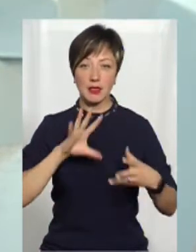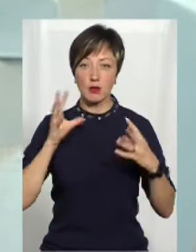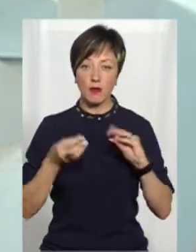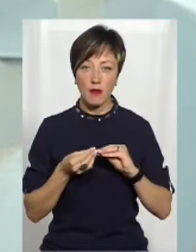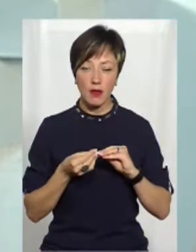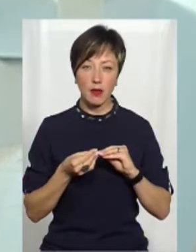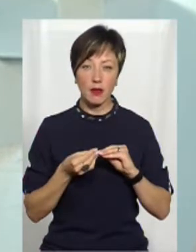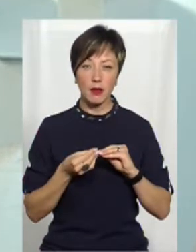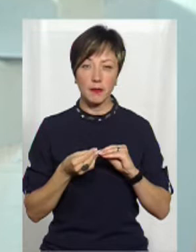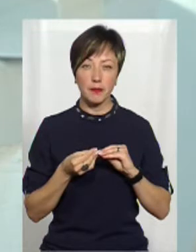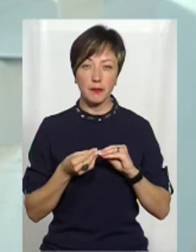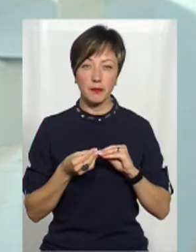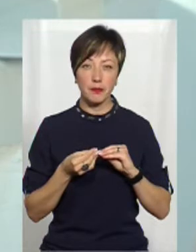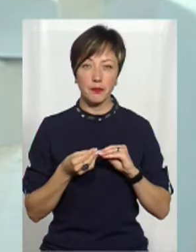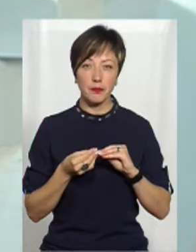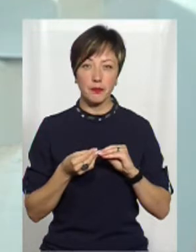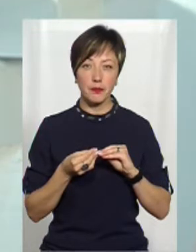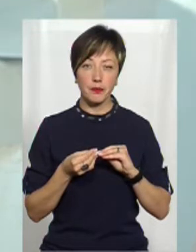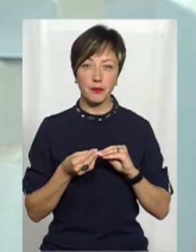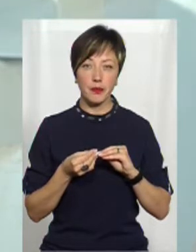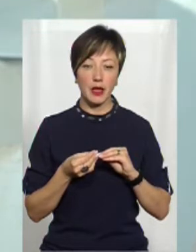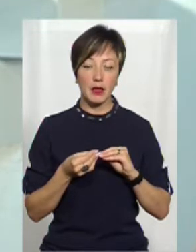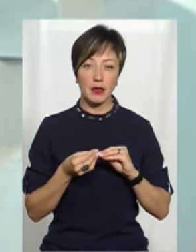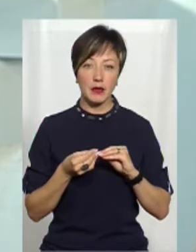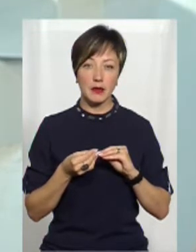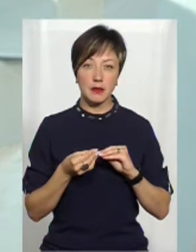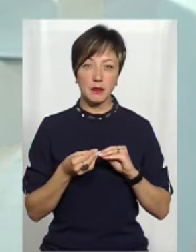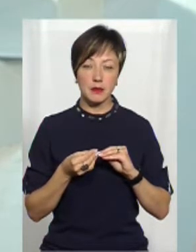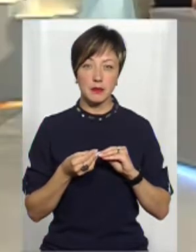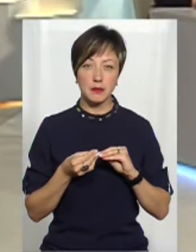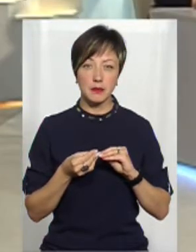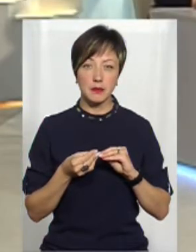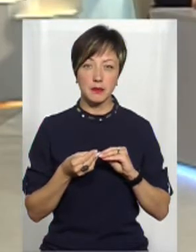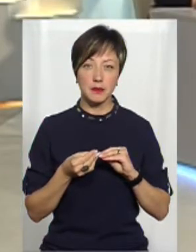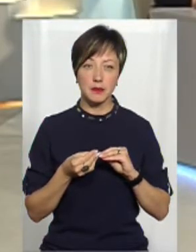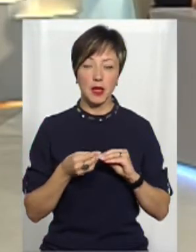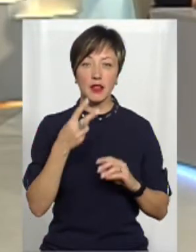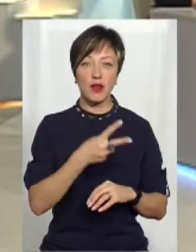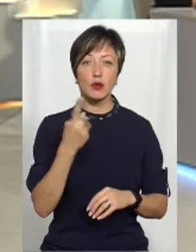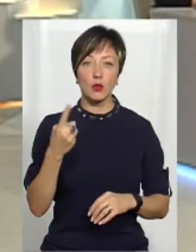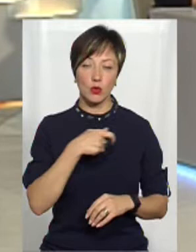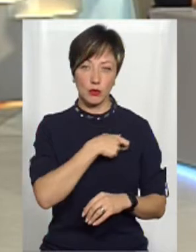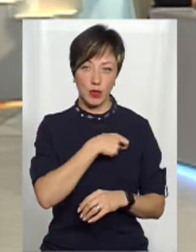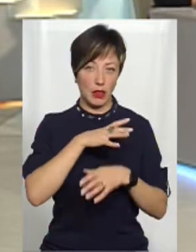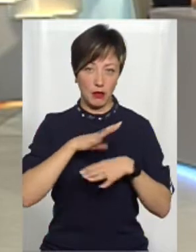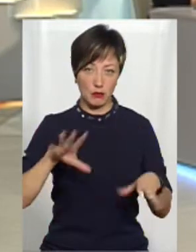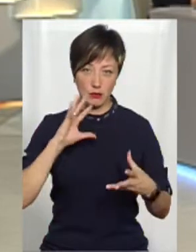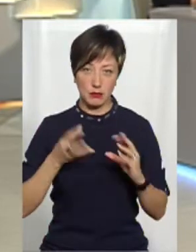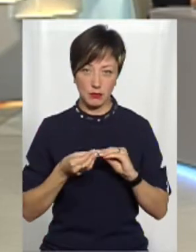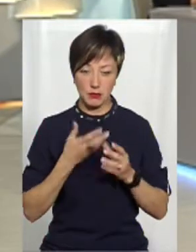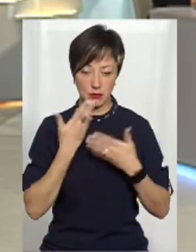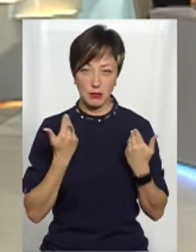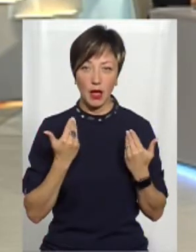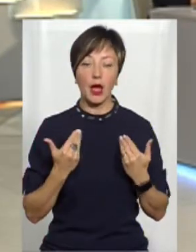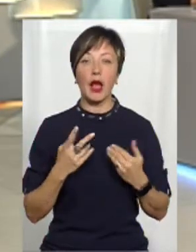прозвітувало, не було на сайті інформації, звітів цих самих таких текстових 21-го депутата. Утім,